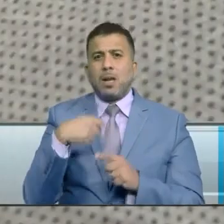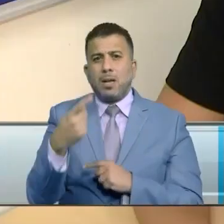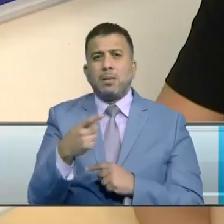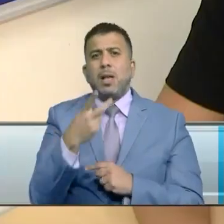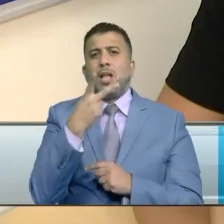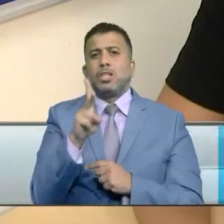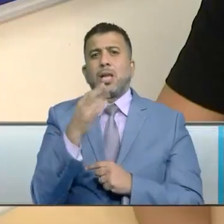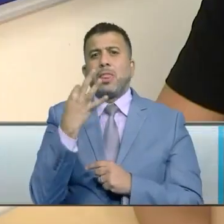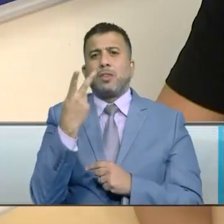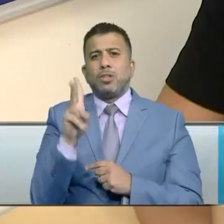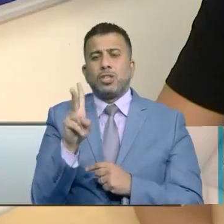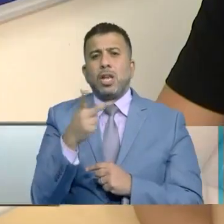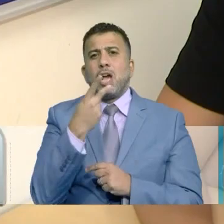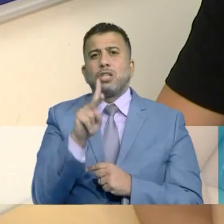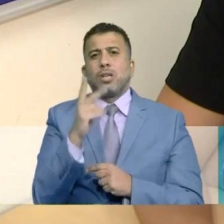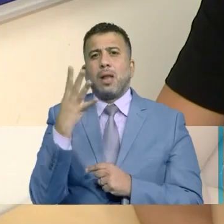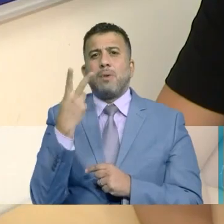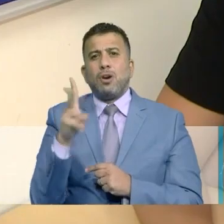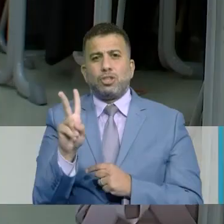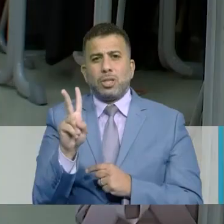في العام الدراسي 2023